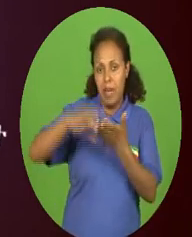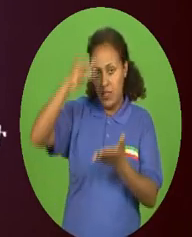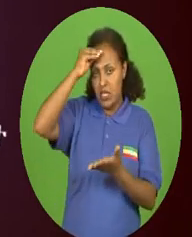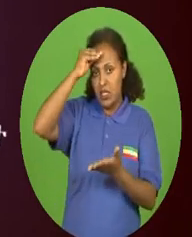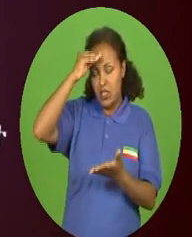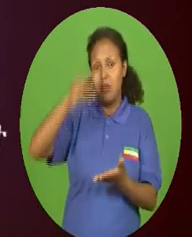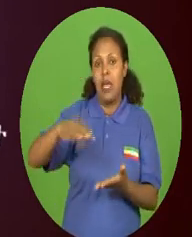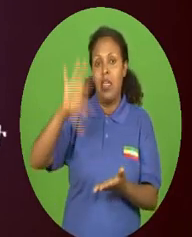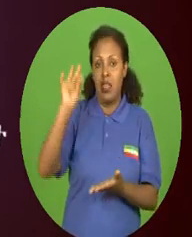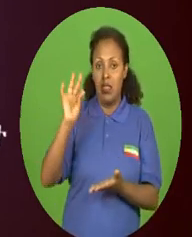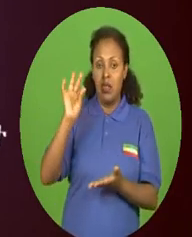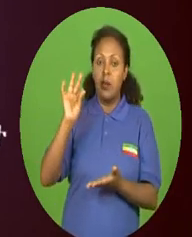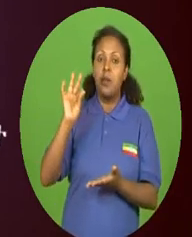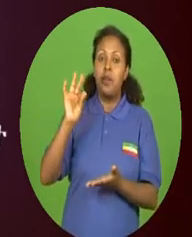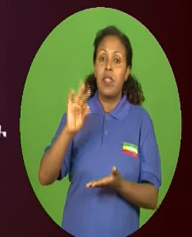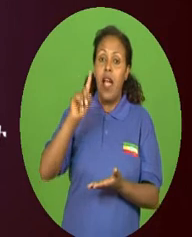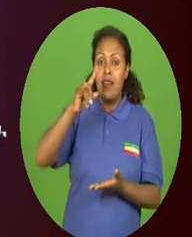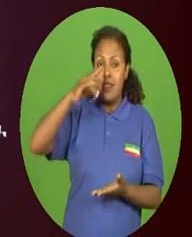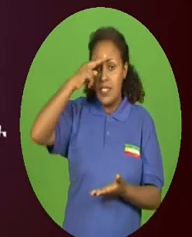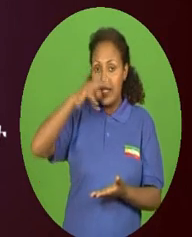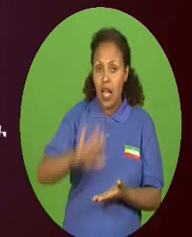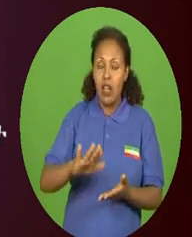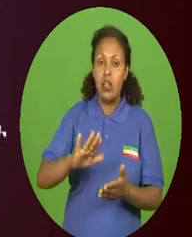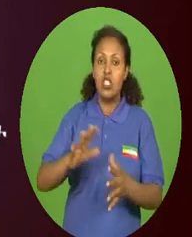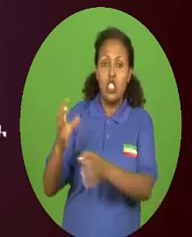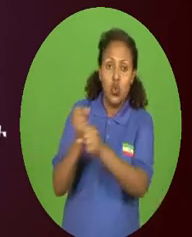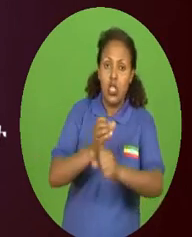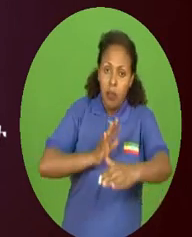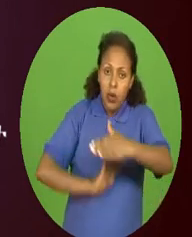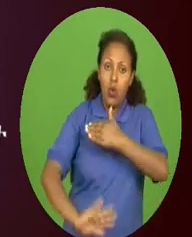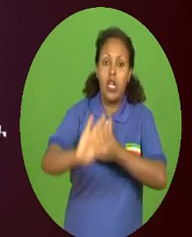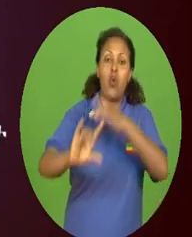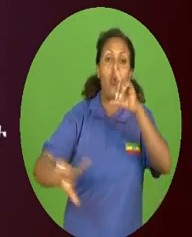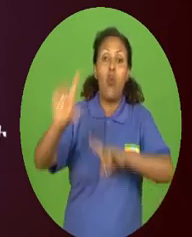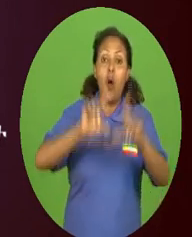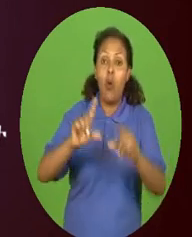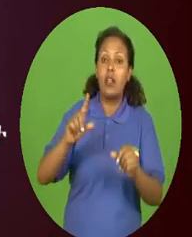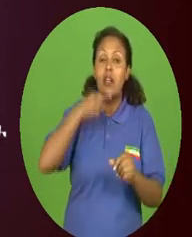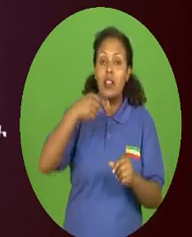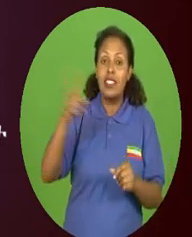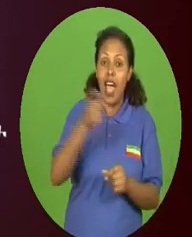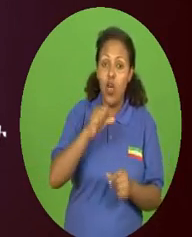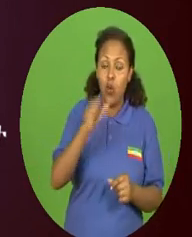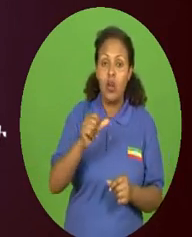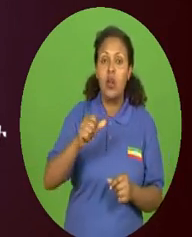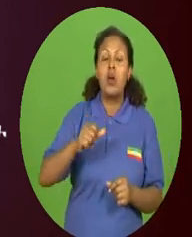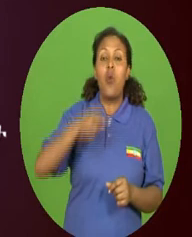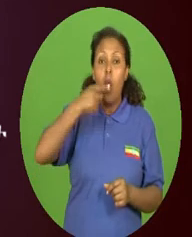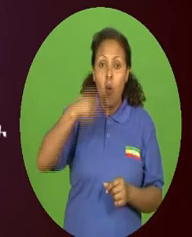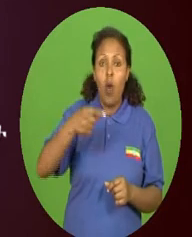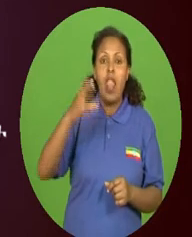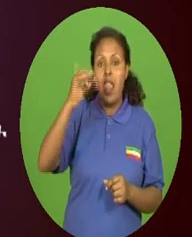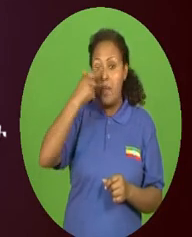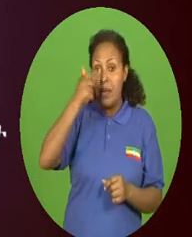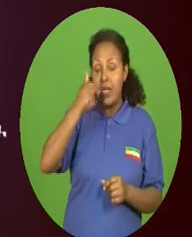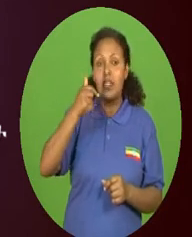በመልመድ ወይም በትምህርት መገኘት። አንድ ህፃን ይዞት የሚወለደው ቋንቋን ሳይሆን